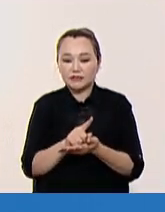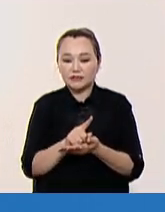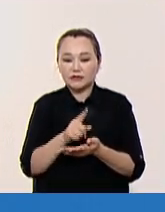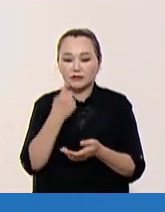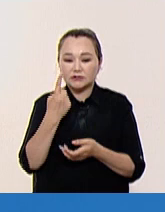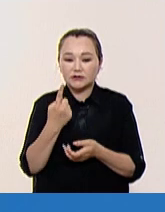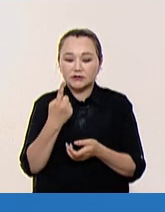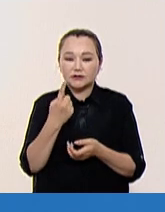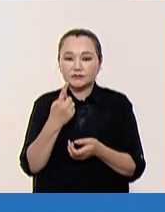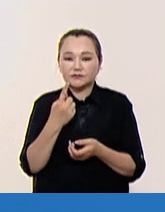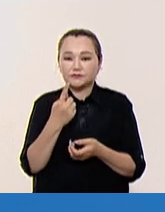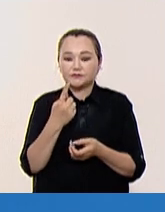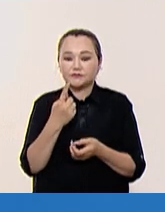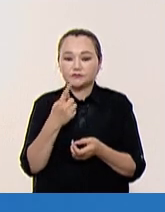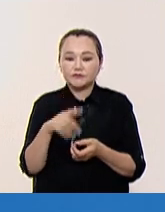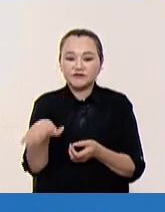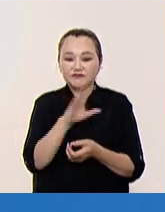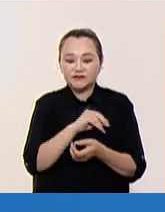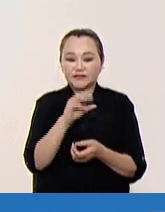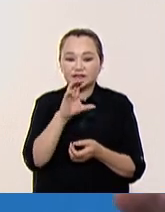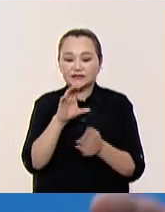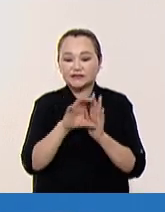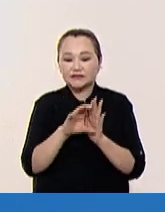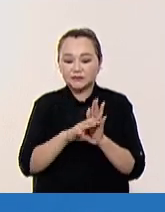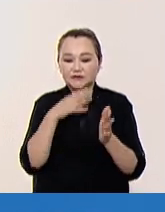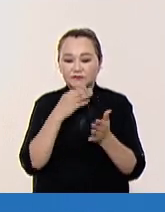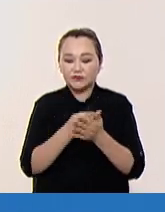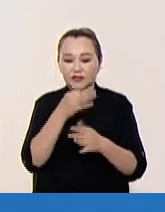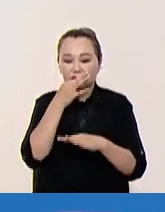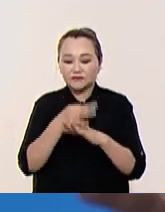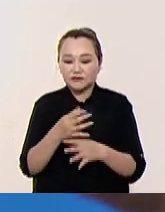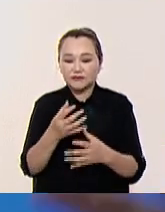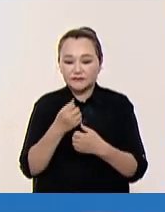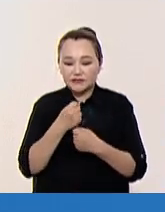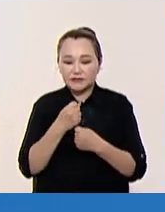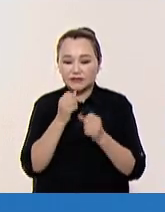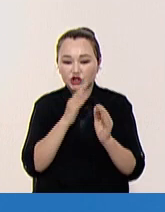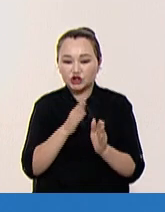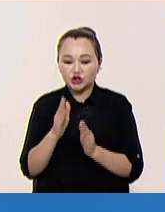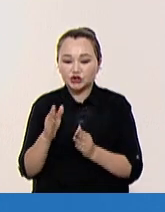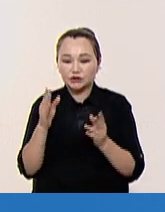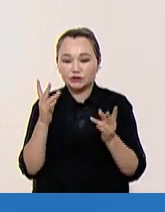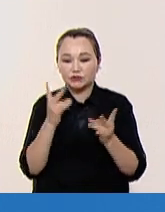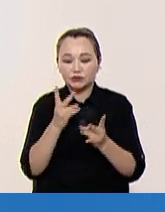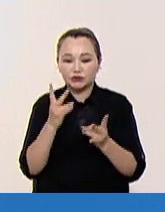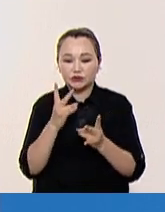бір барлық жүйені өзінің жауапкершілігін алып реттеп отыратын